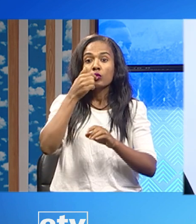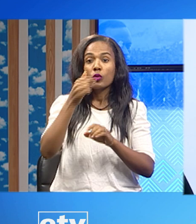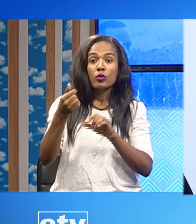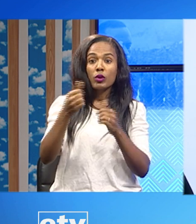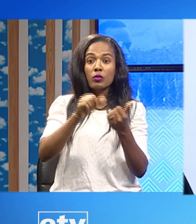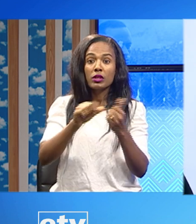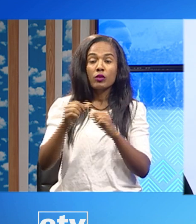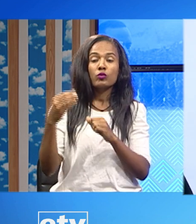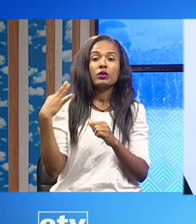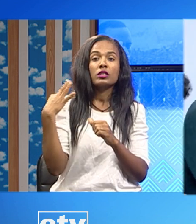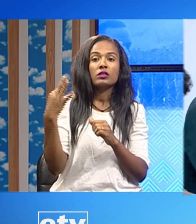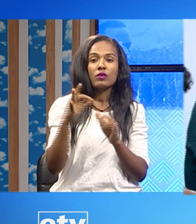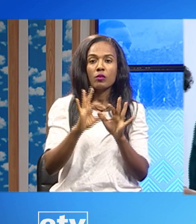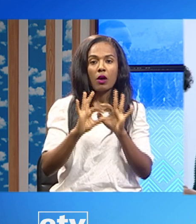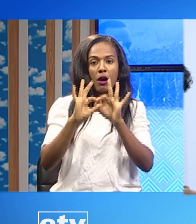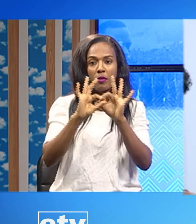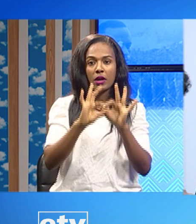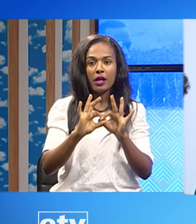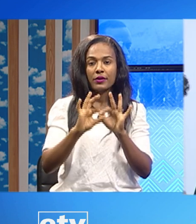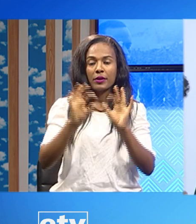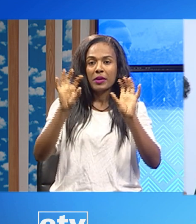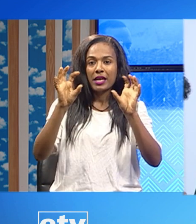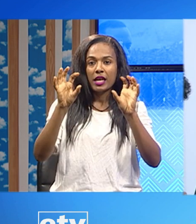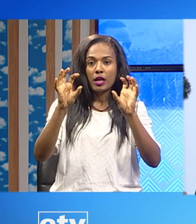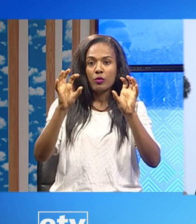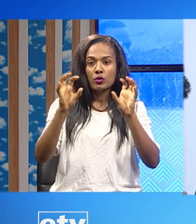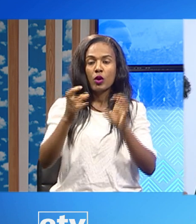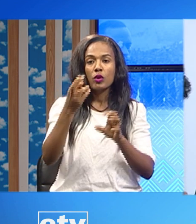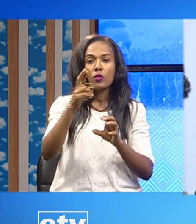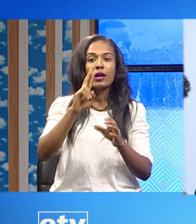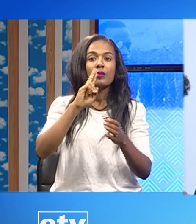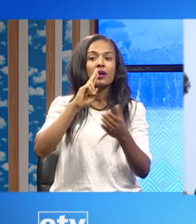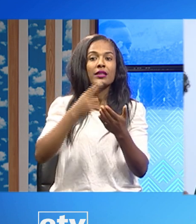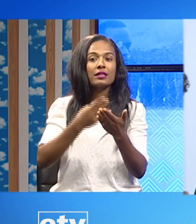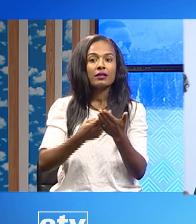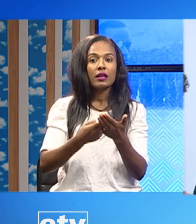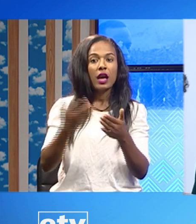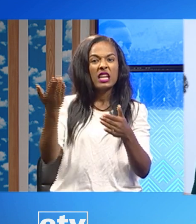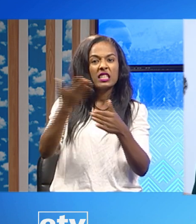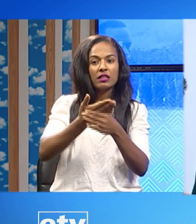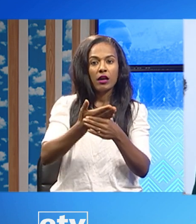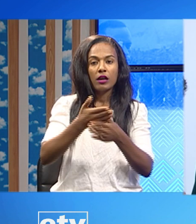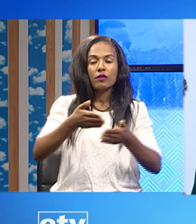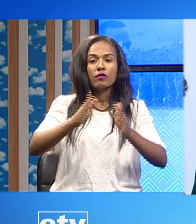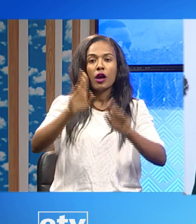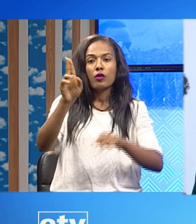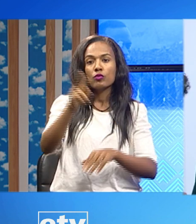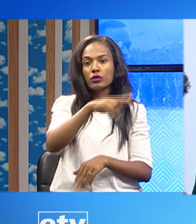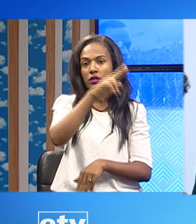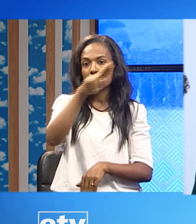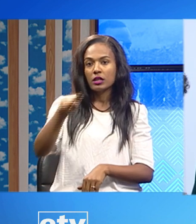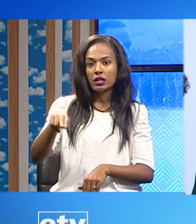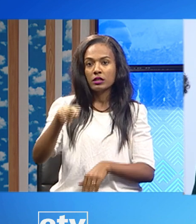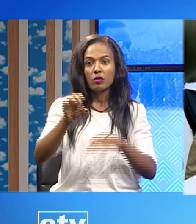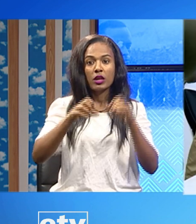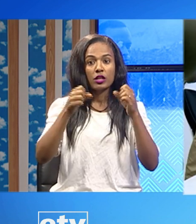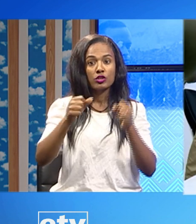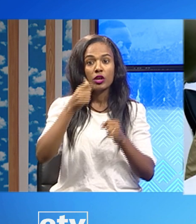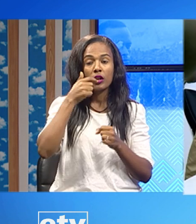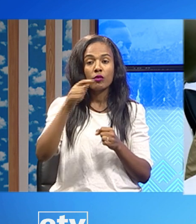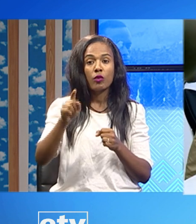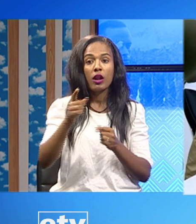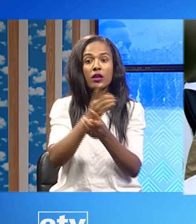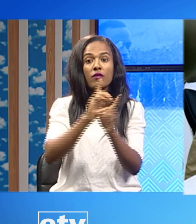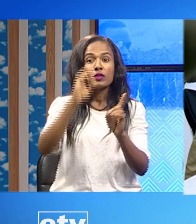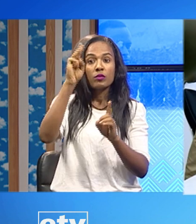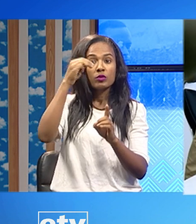የሚጠረጠሩ የሲቪል ማህበራት እንዲሁም የመገናኛ ብዙሃን ወይም ጋዜጠኛ እንዲታገድና ፍቃዱ እንዲሰረዝ ማድረግ ይችላልም ተብሏል።